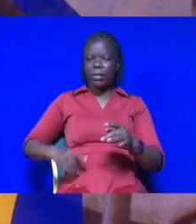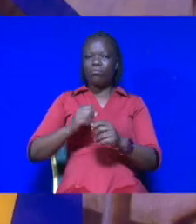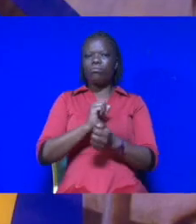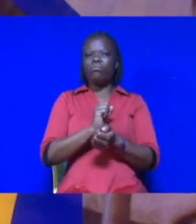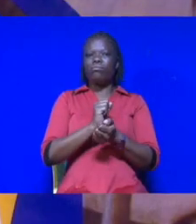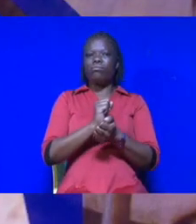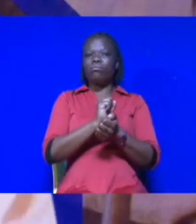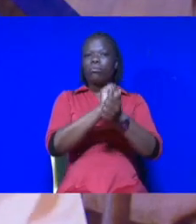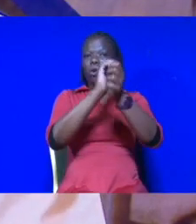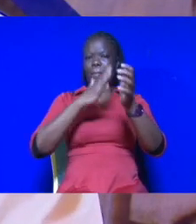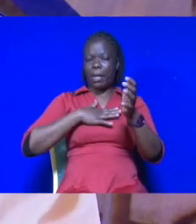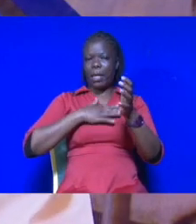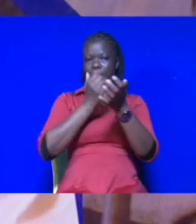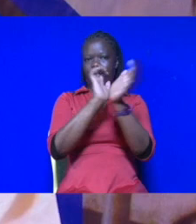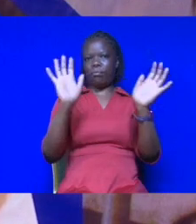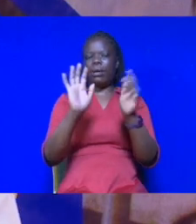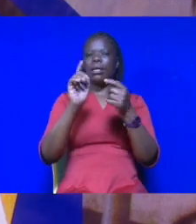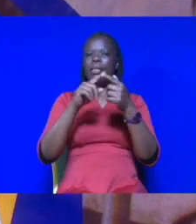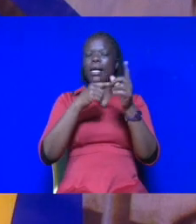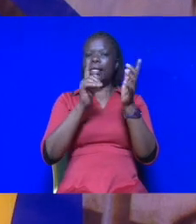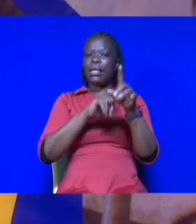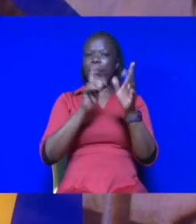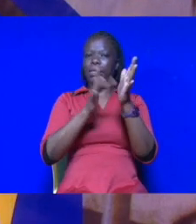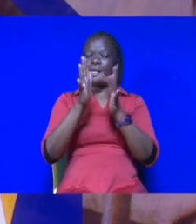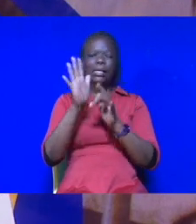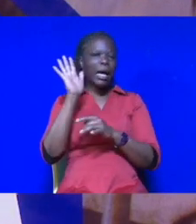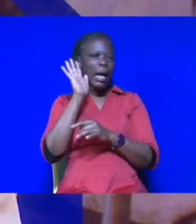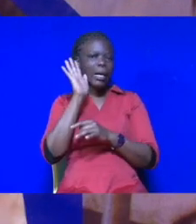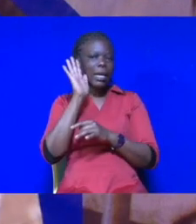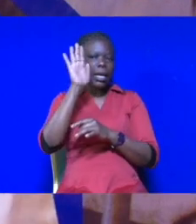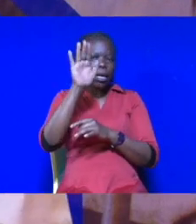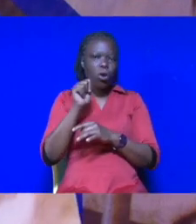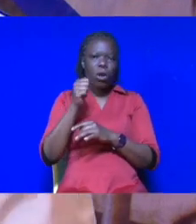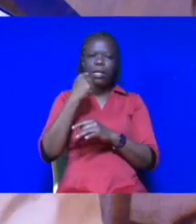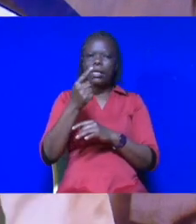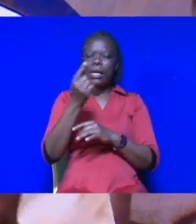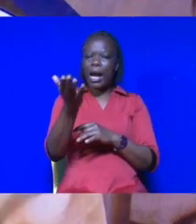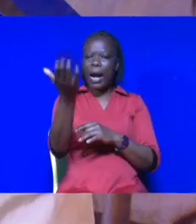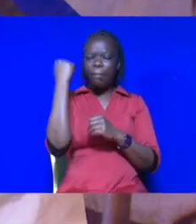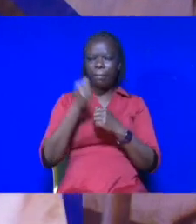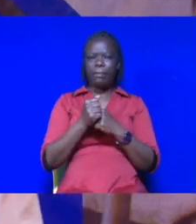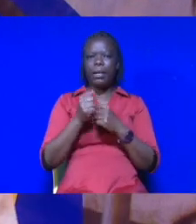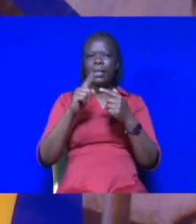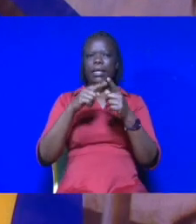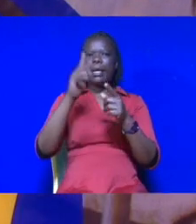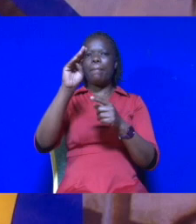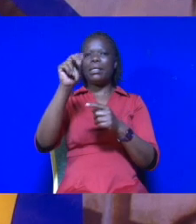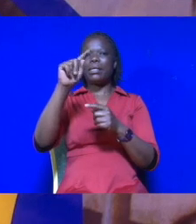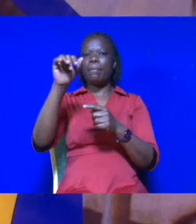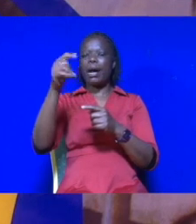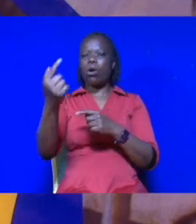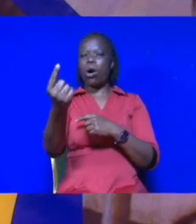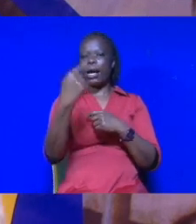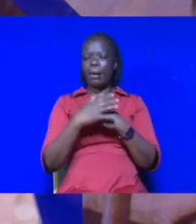unirehemu." Mara Yesu alipomsikia, akamuita, "Njoo." Bartimayo alipofika,